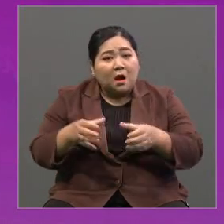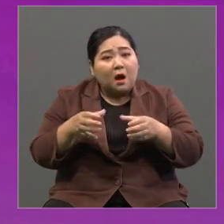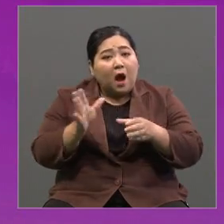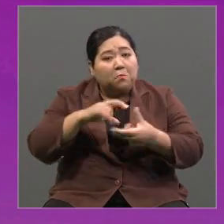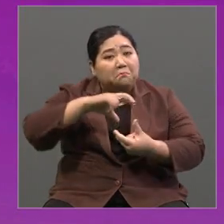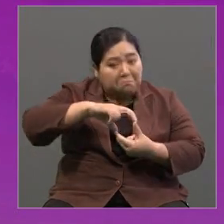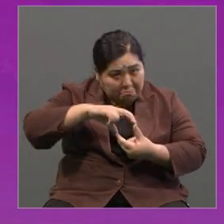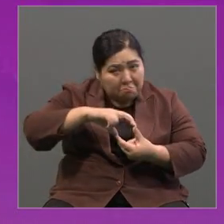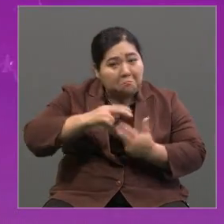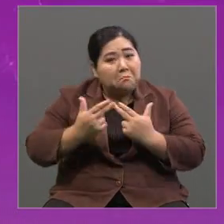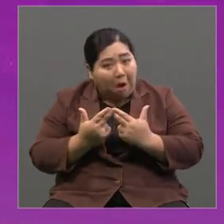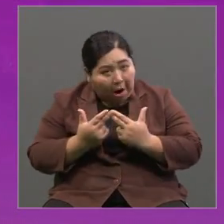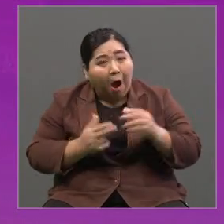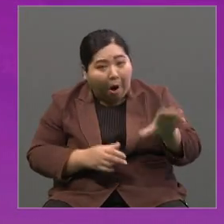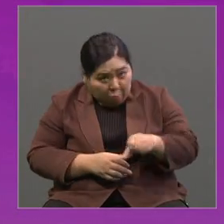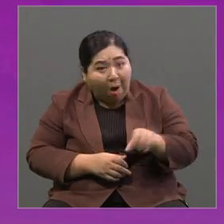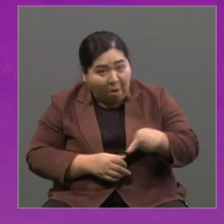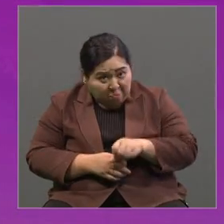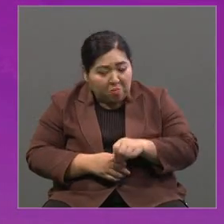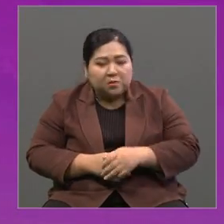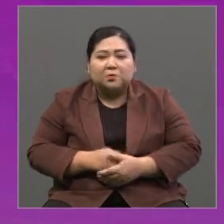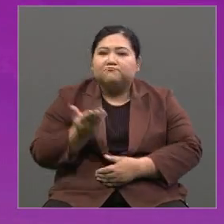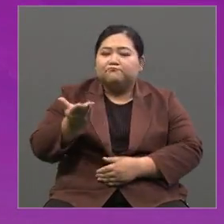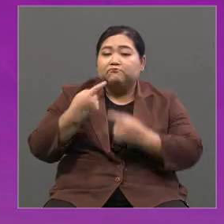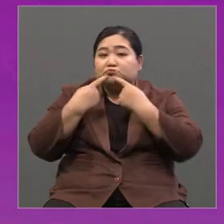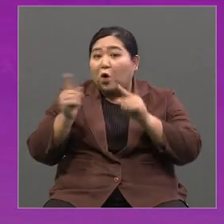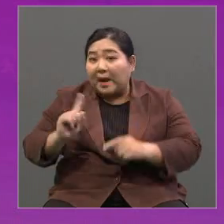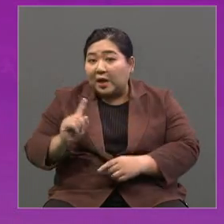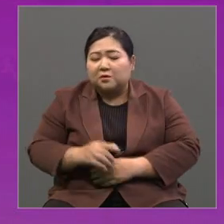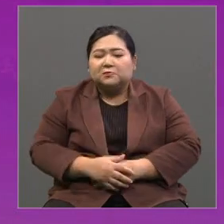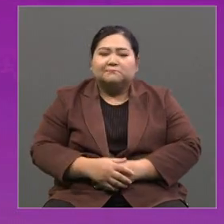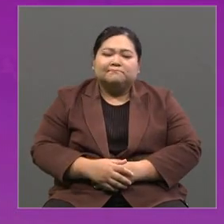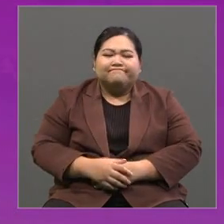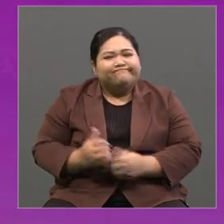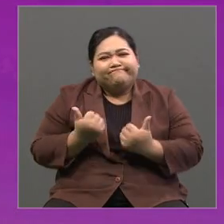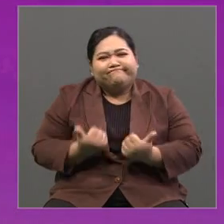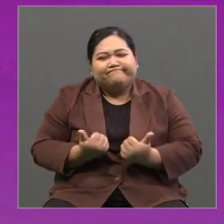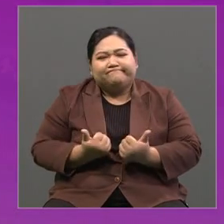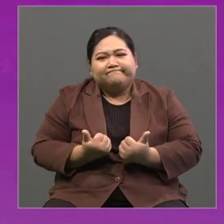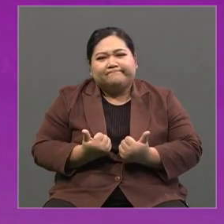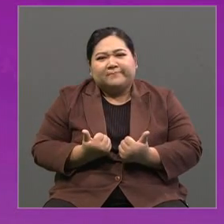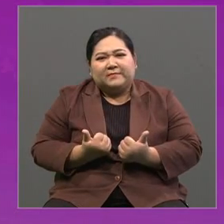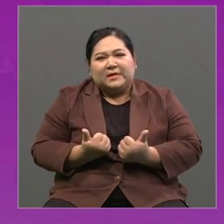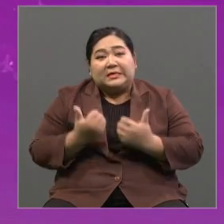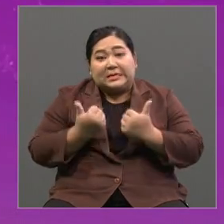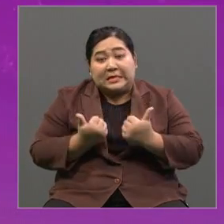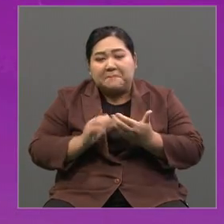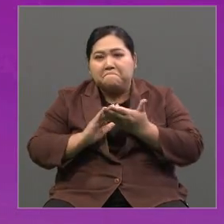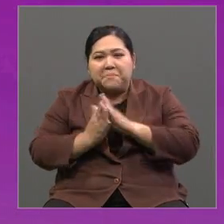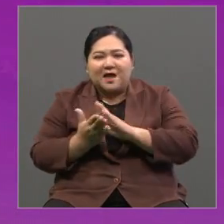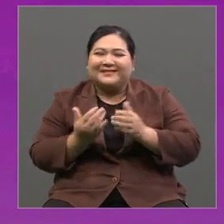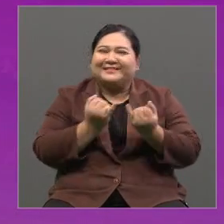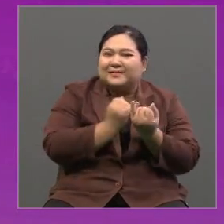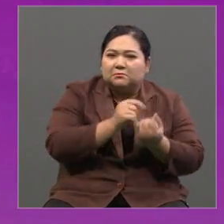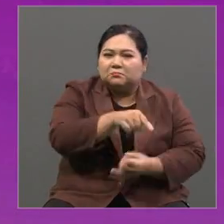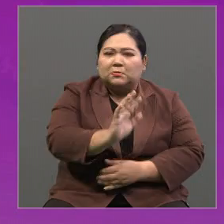พลังประชารัฐนะคะแล้วก็รวมไทยสร้างชาติคือคุณภูมิธรรมเน้นย้ำบอกว่าณขณะนี้เนี่ยไม่ได้เปลี่ยนขั้วนะ ครับ แต่ว่า